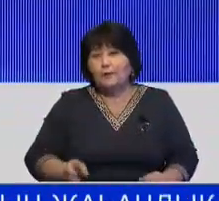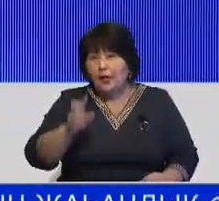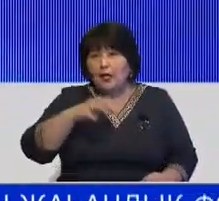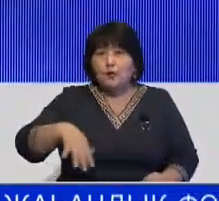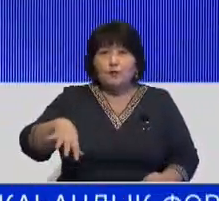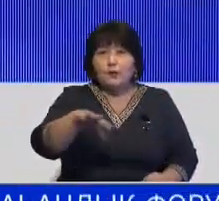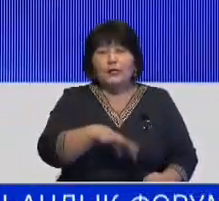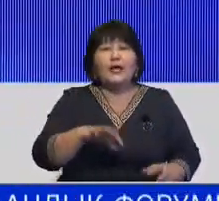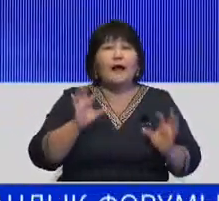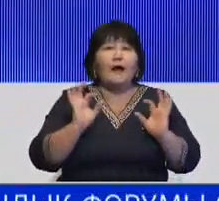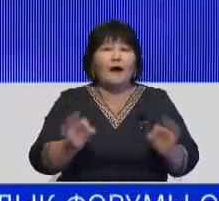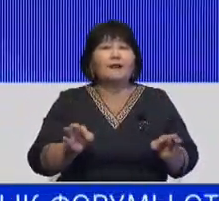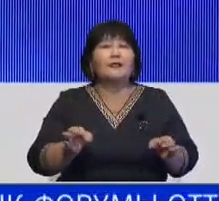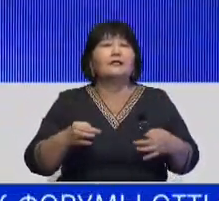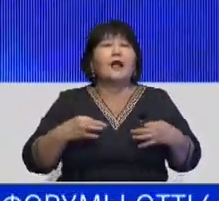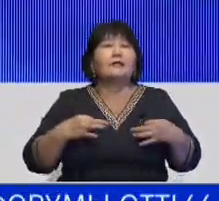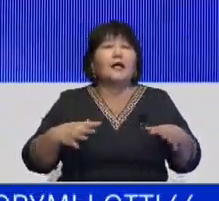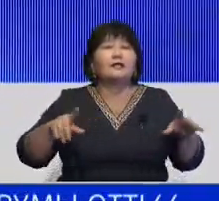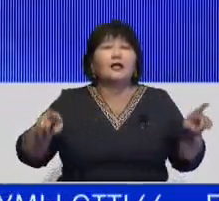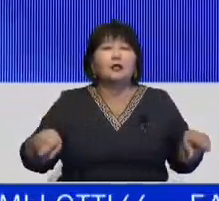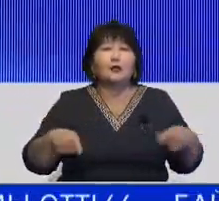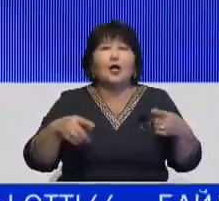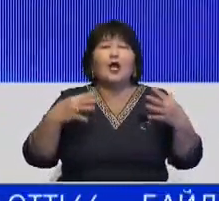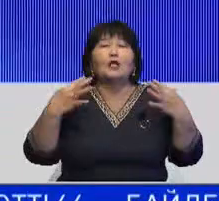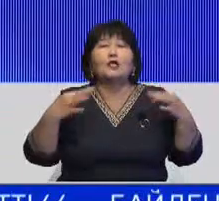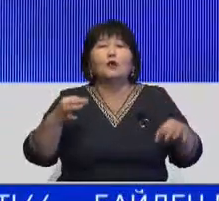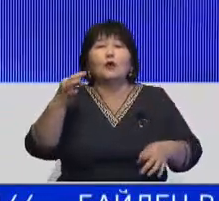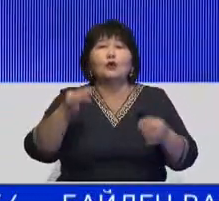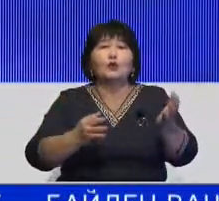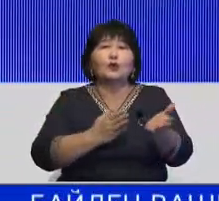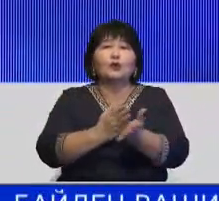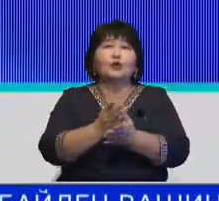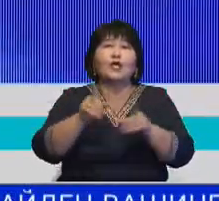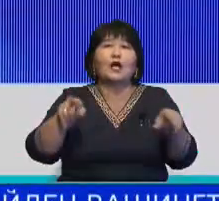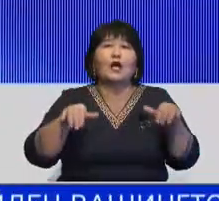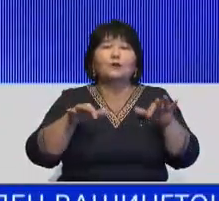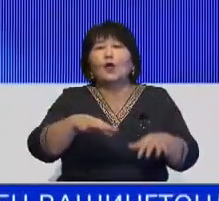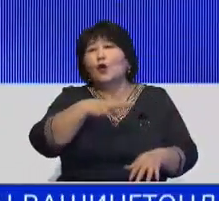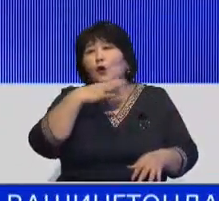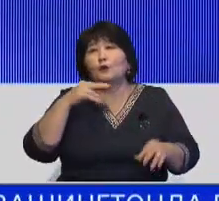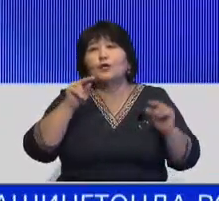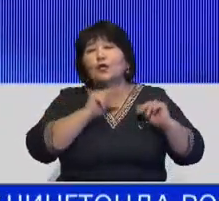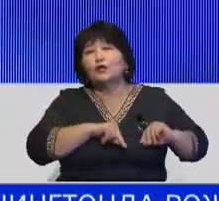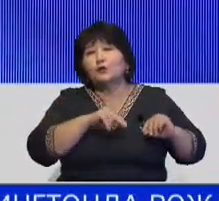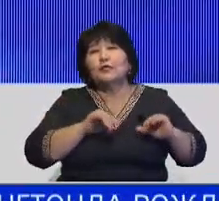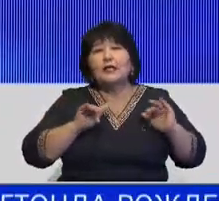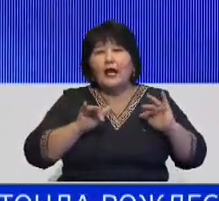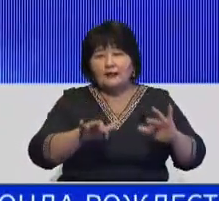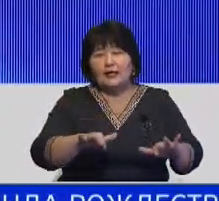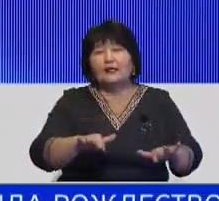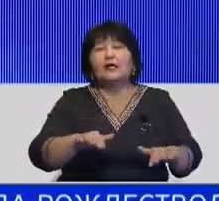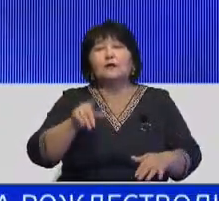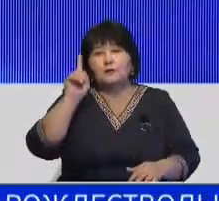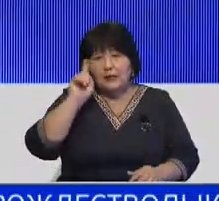Мемлекетіміздегі әділеттіктің салтанат құруы мен тәуелсіз сот жүйесін қалыптасу жолында көптеген жұмыстар